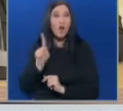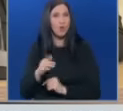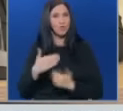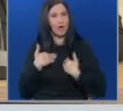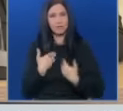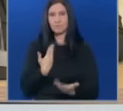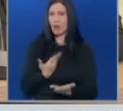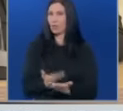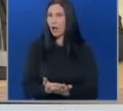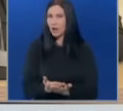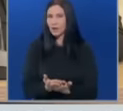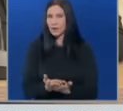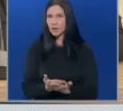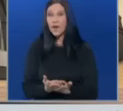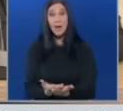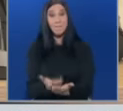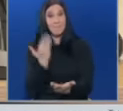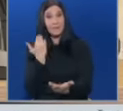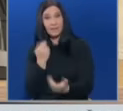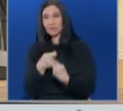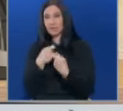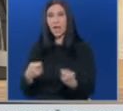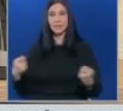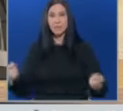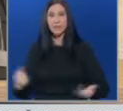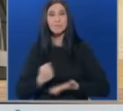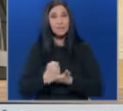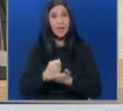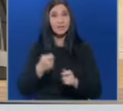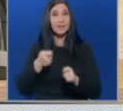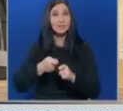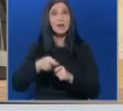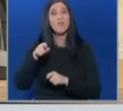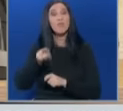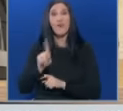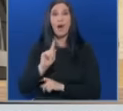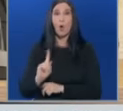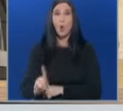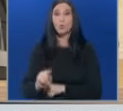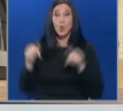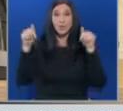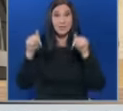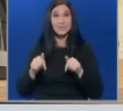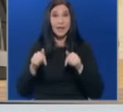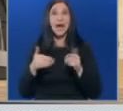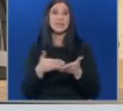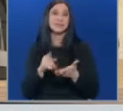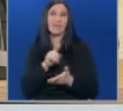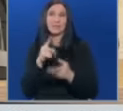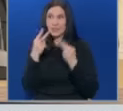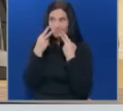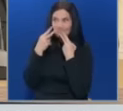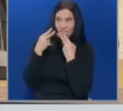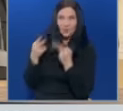аз предлагах, преди да се раздадат мандатите, да се направи това, което сега, за да не се